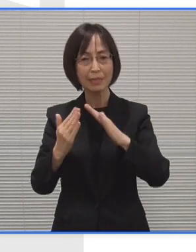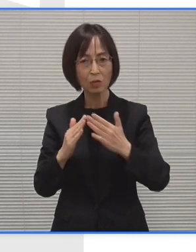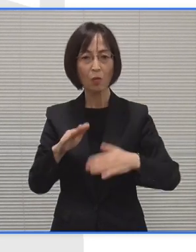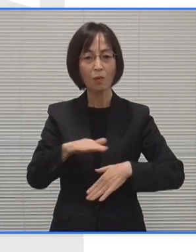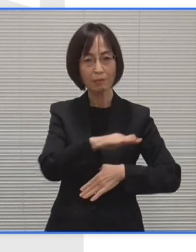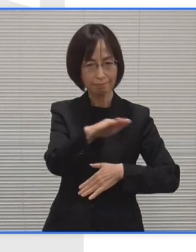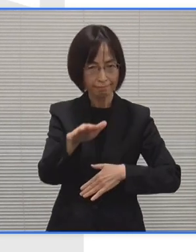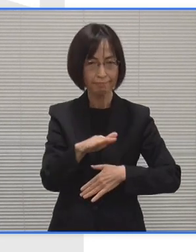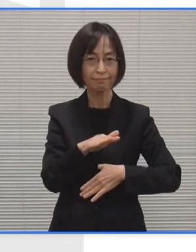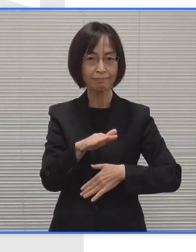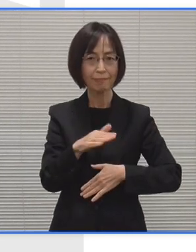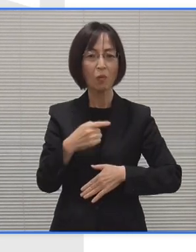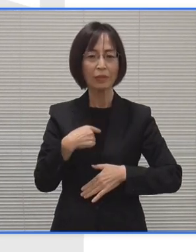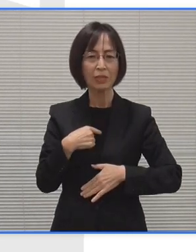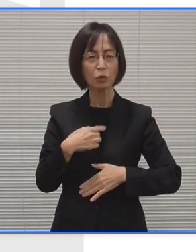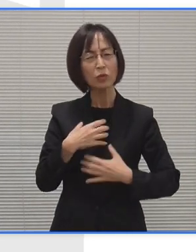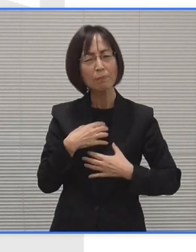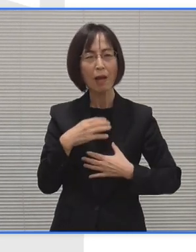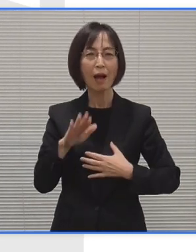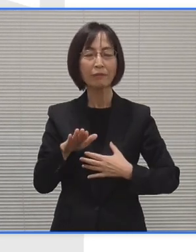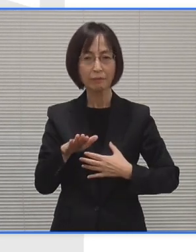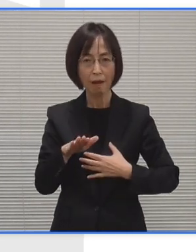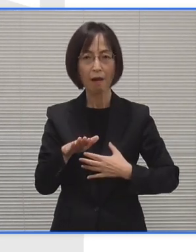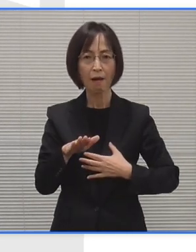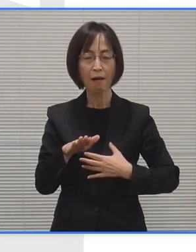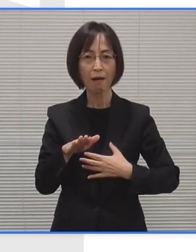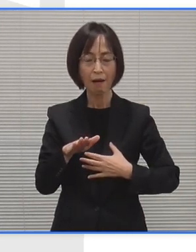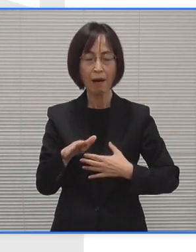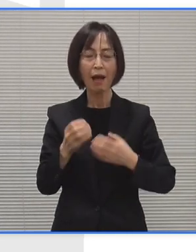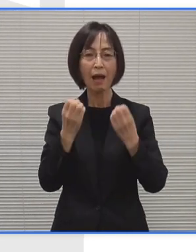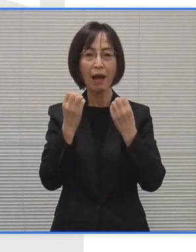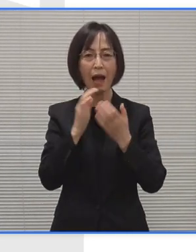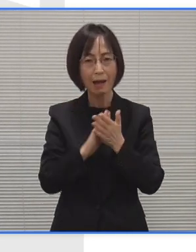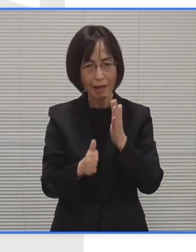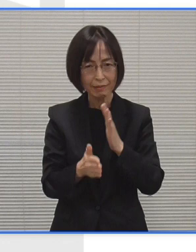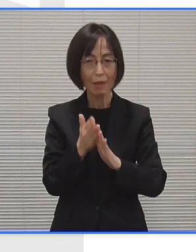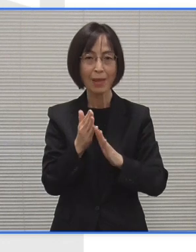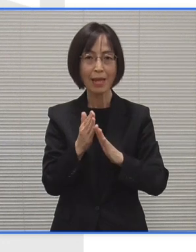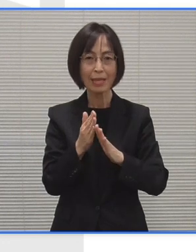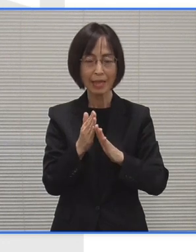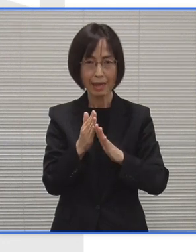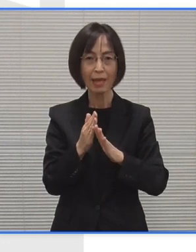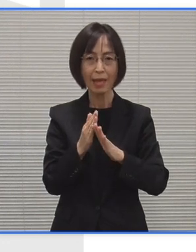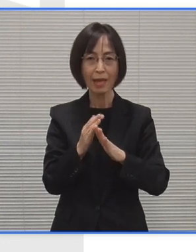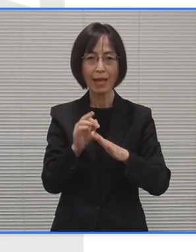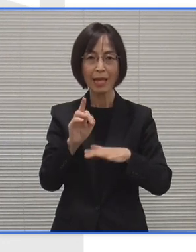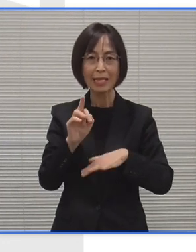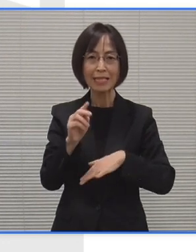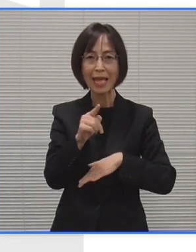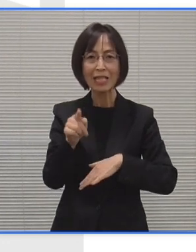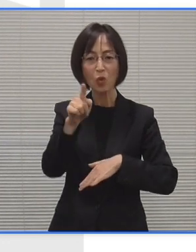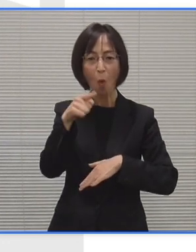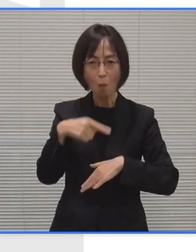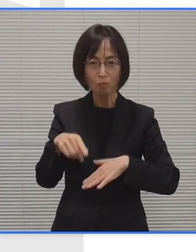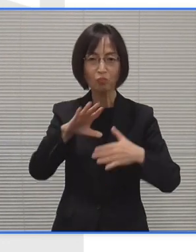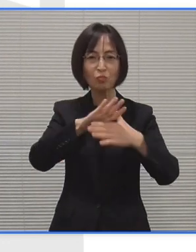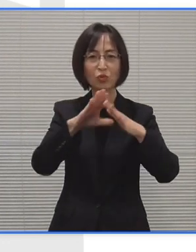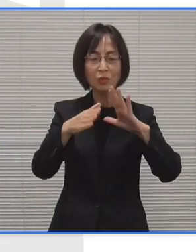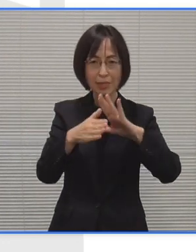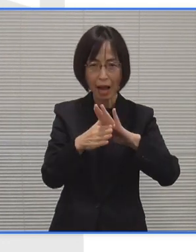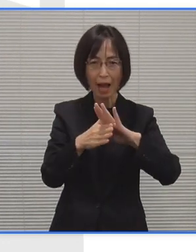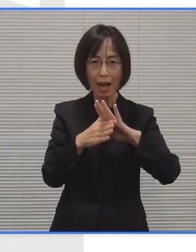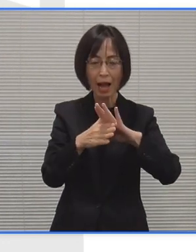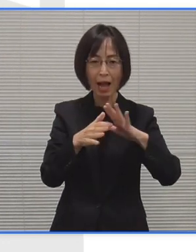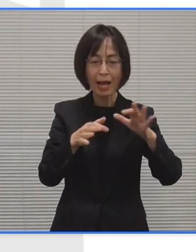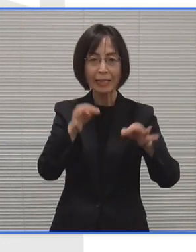たちも気にしてたところですけれども、改めて、セゾン文化、百貨店文化、それはもうしっ